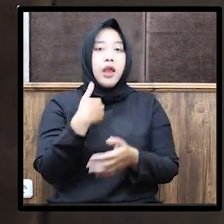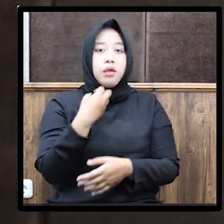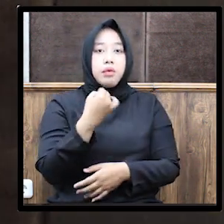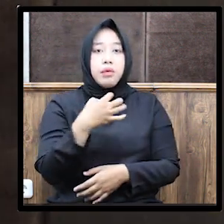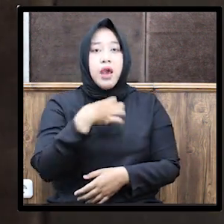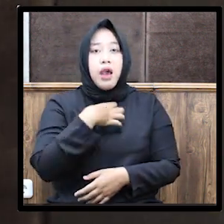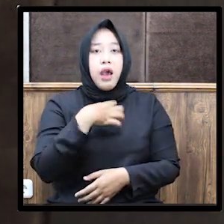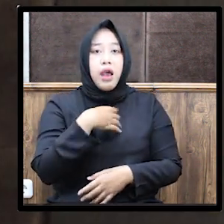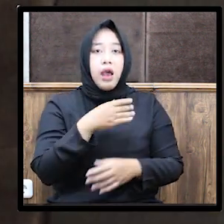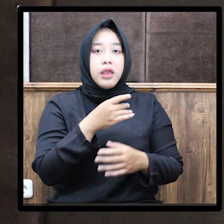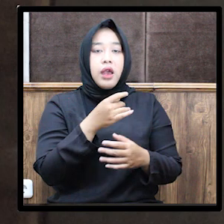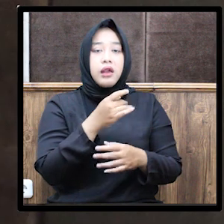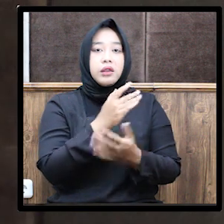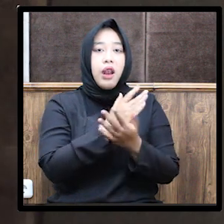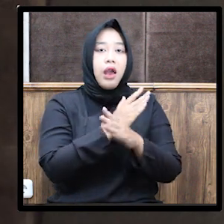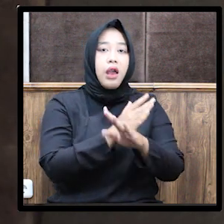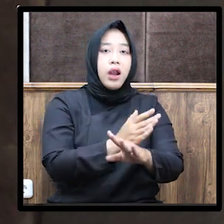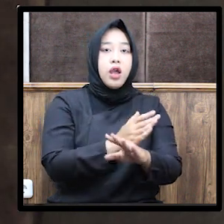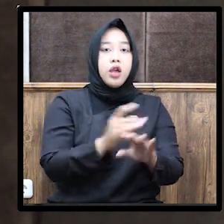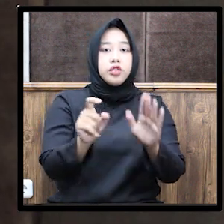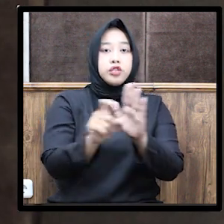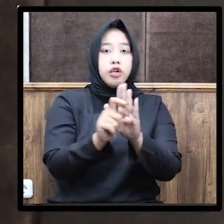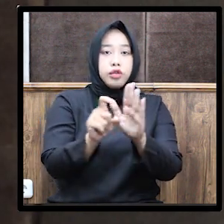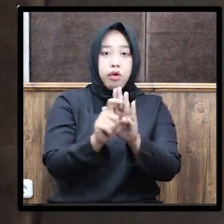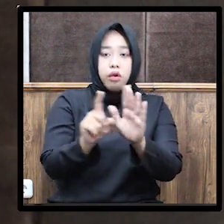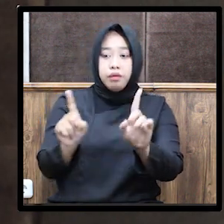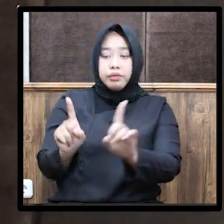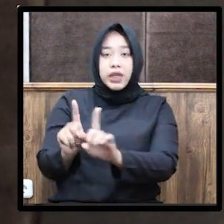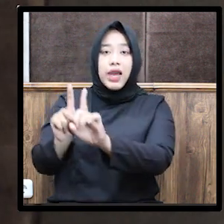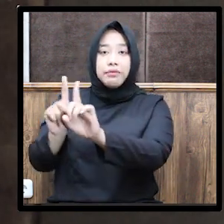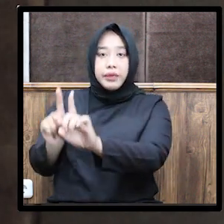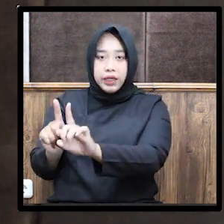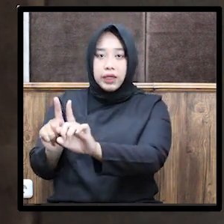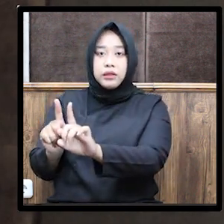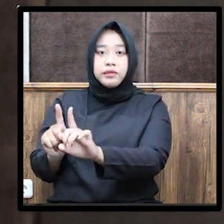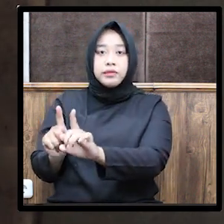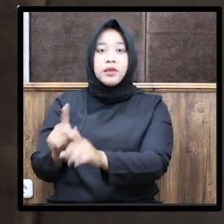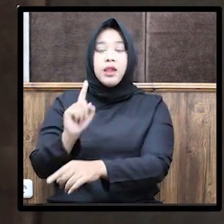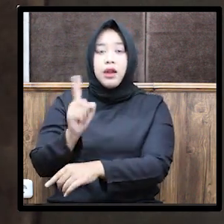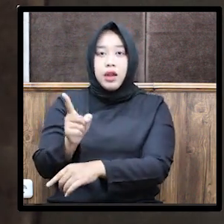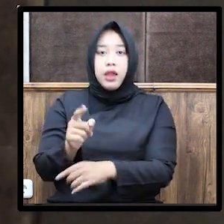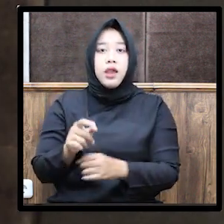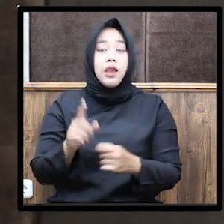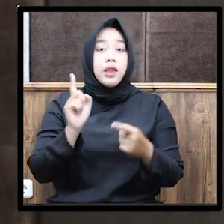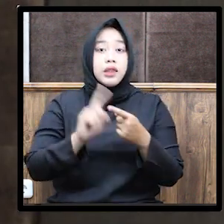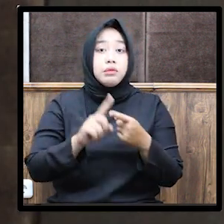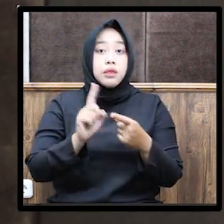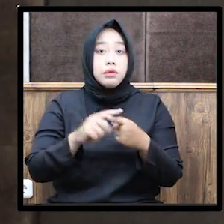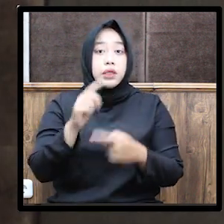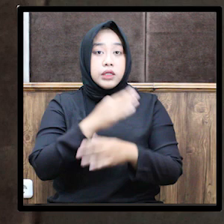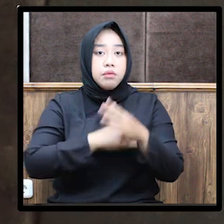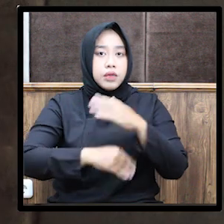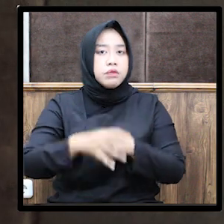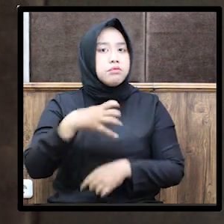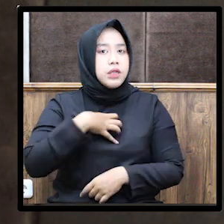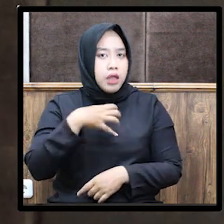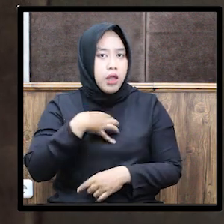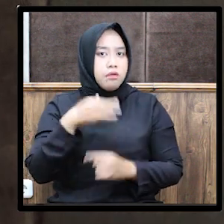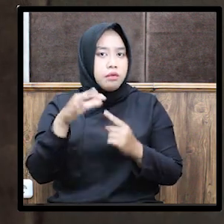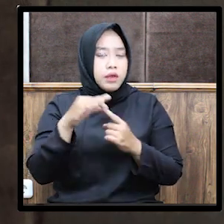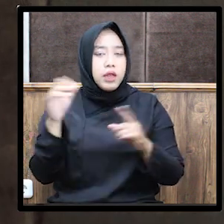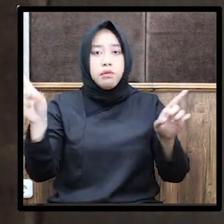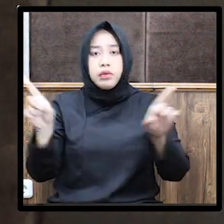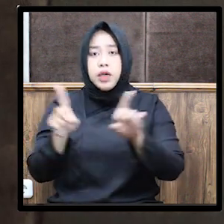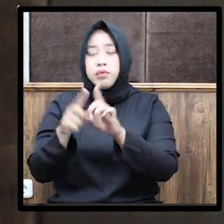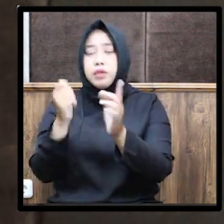itu terlanggar. Gitu. Ya, misalnya soal sederhananya, misalnya soal pendamping misalnya. Kan sebenarnya teman-teman